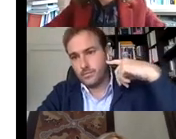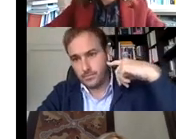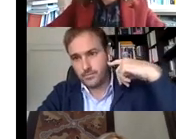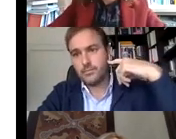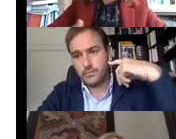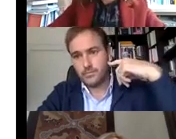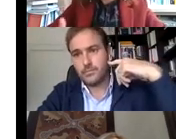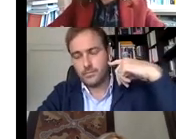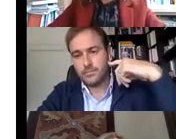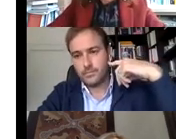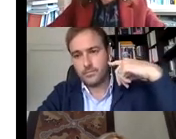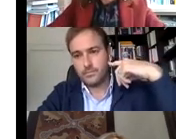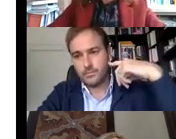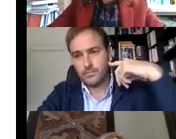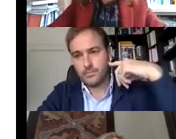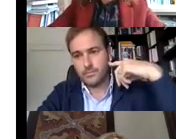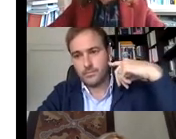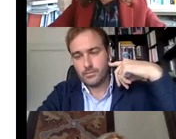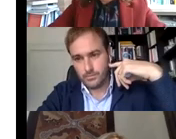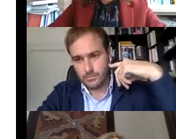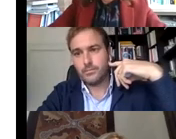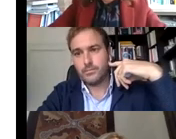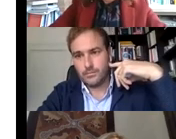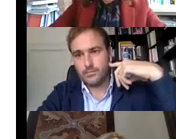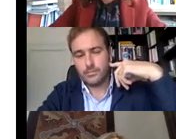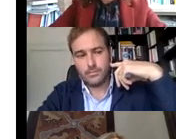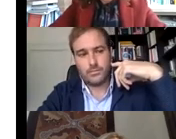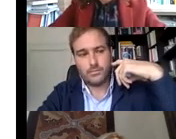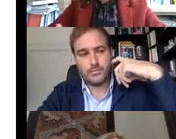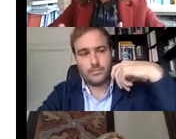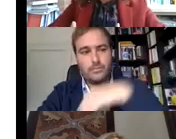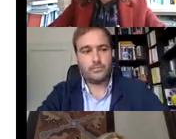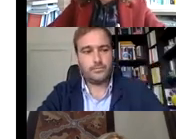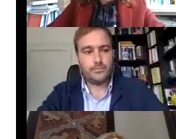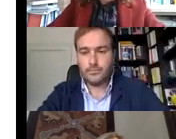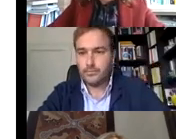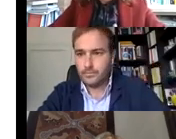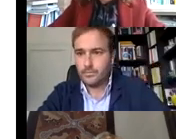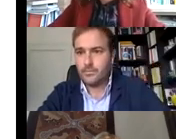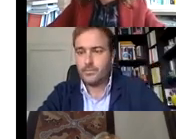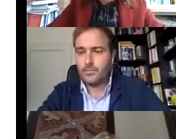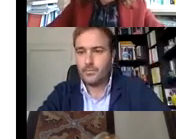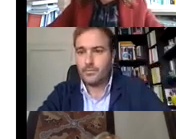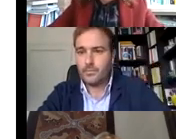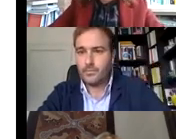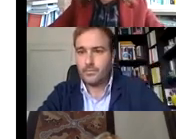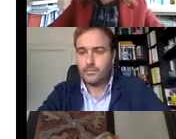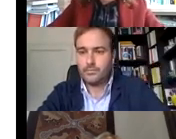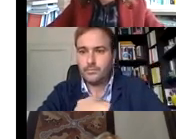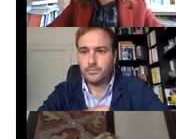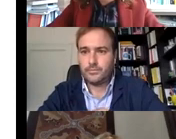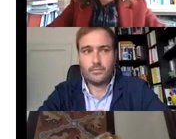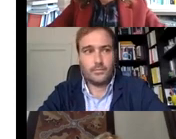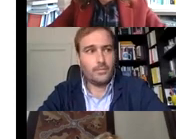verificata. Bisogna vedere fino a che punto si possa mantenere, se poi viene mantenuta, perché già nella seconda fase abbiamo visto maggiore